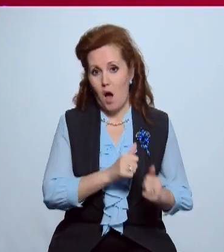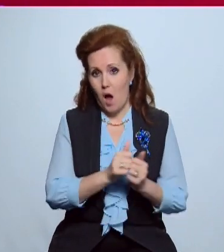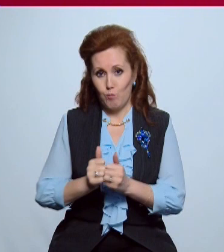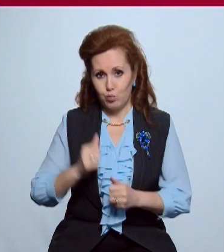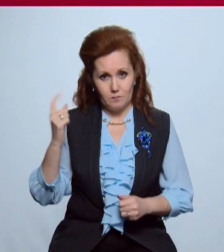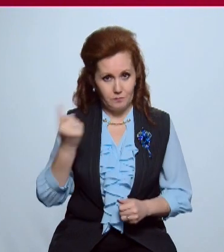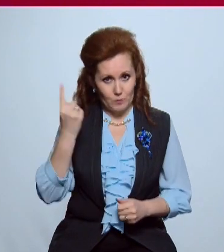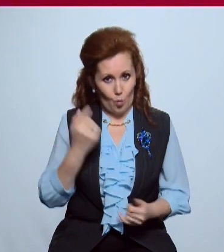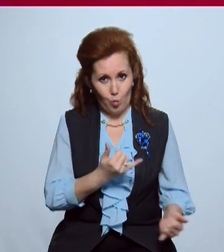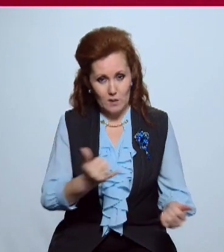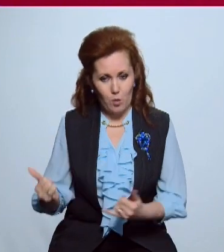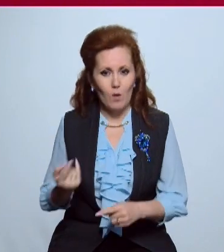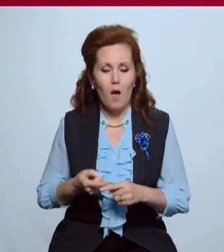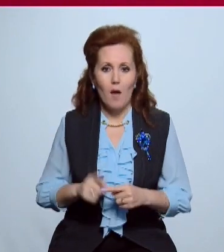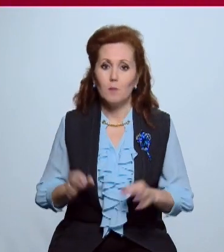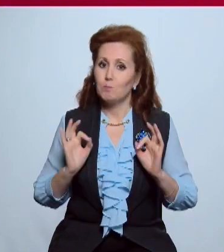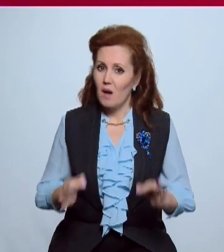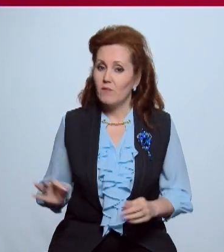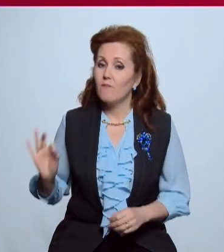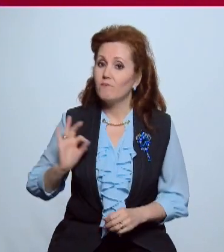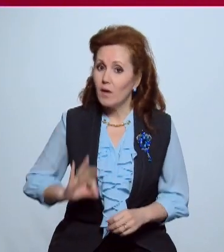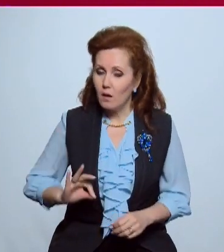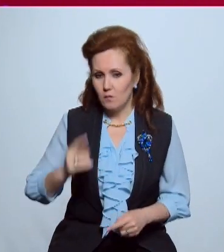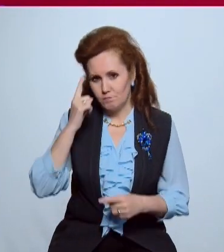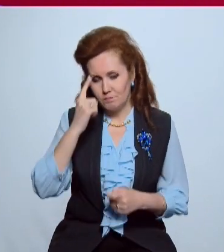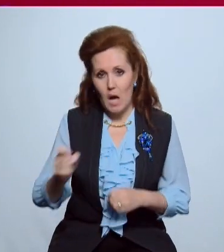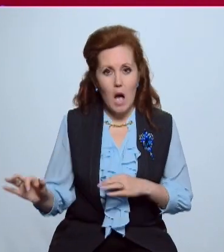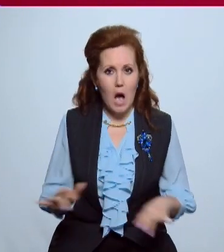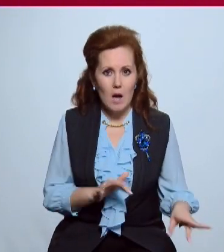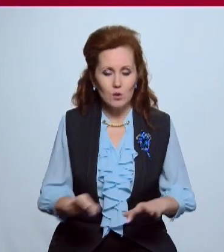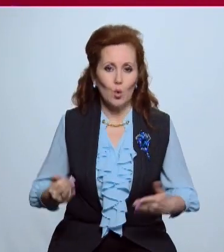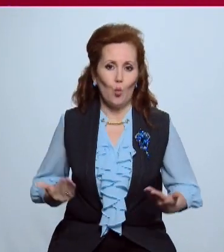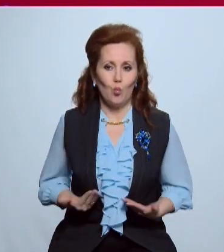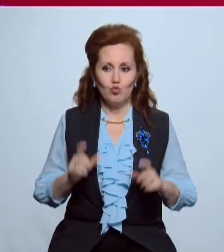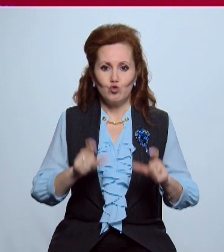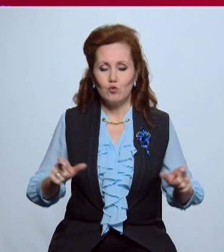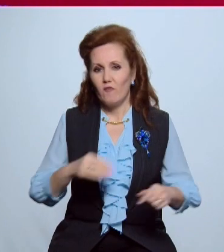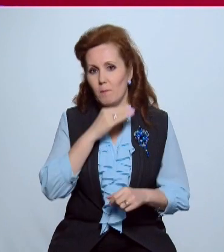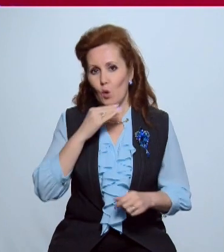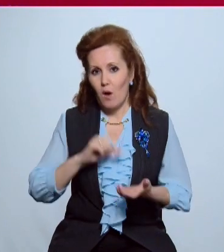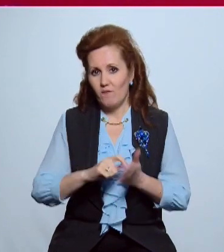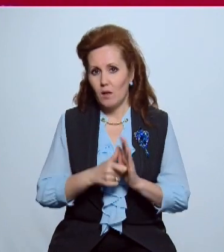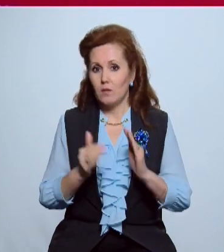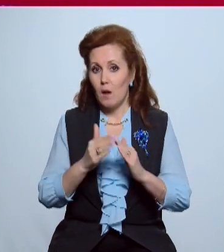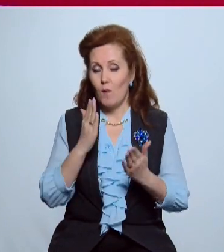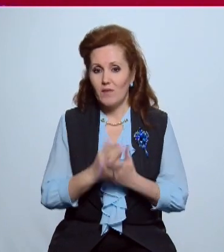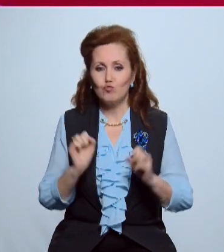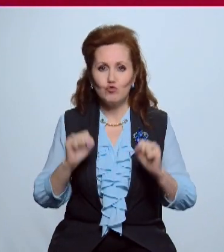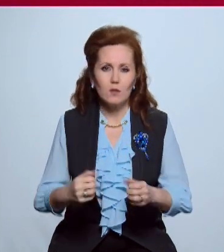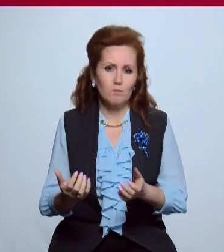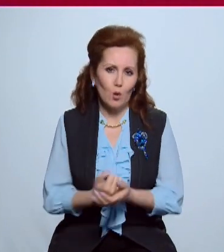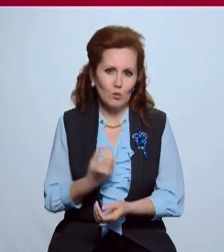но еще и выгодно. В Удмуртии вновь объявили традиционную акцию. У жильцов многоквартирных домов есть шанс получить средства